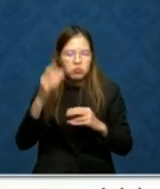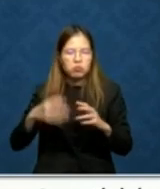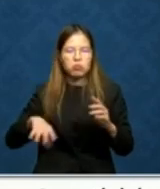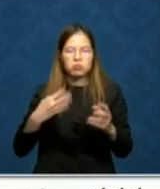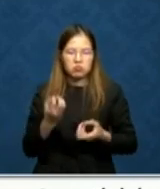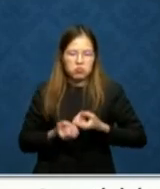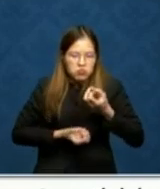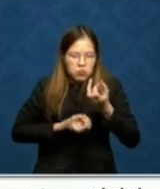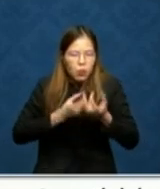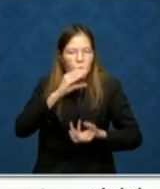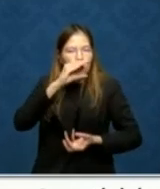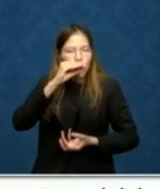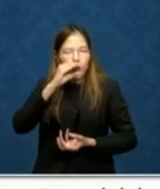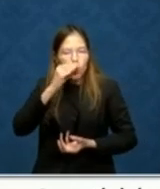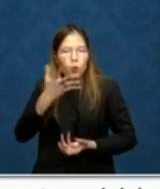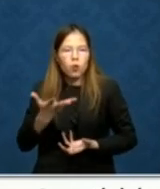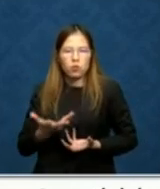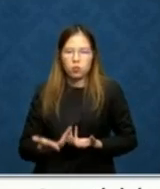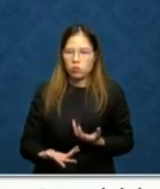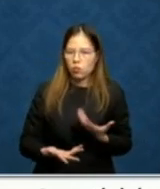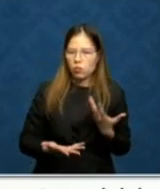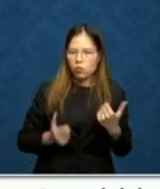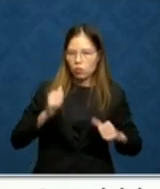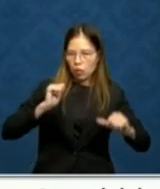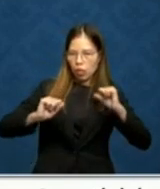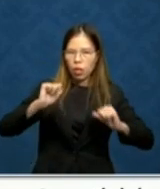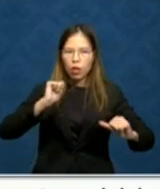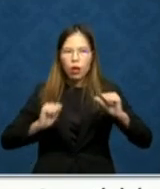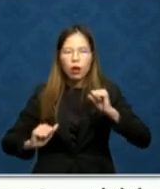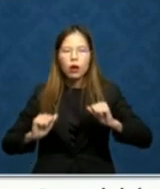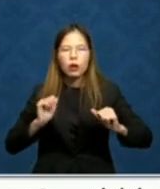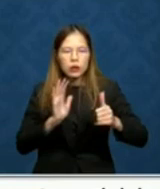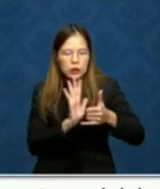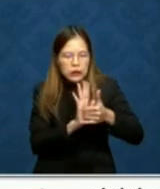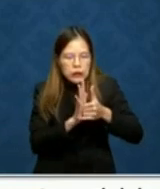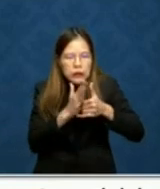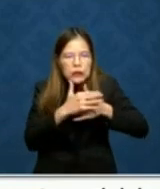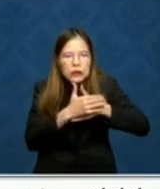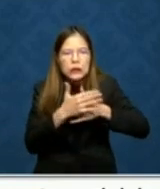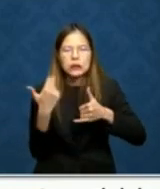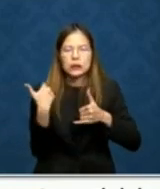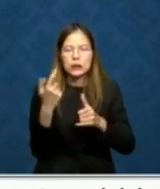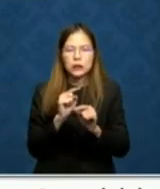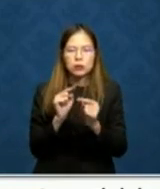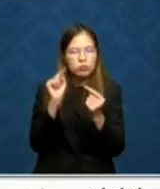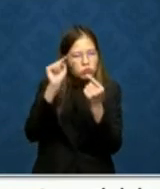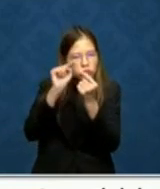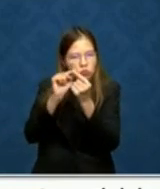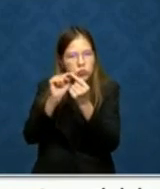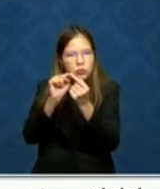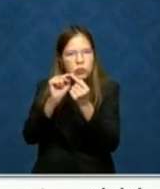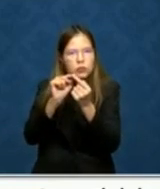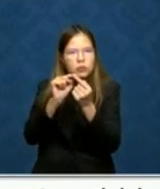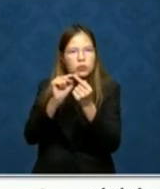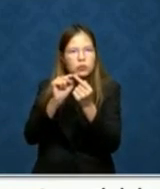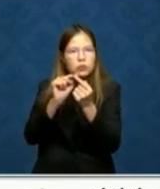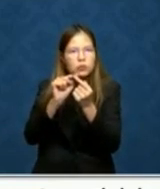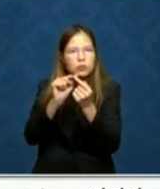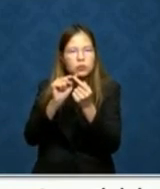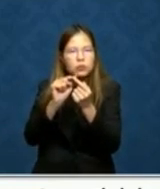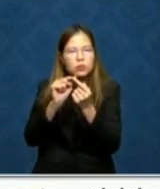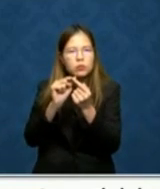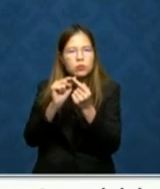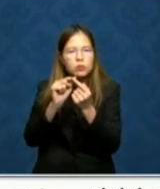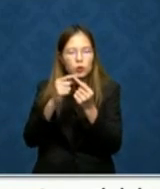ดงออกทางวาจาท่าทางกิริยาการสัมผัสทางร่างกายที่มีวัตถุประสงค์เพื่อละเมิดศักดิ์ศรีความเป็น